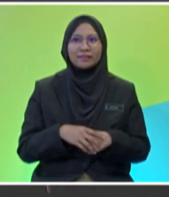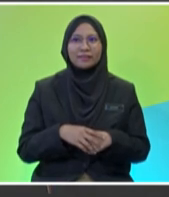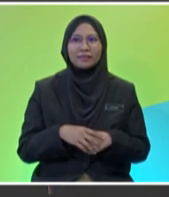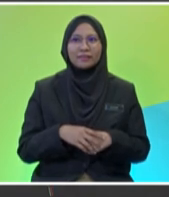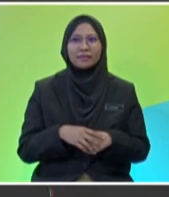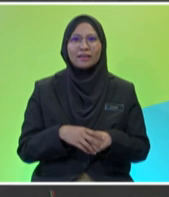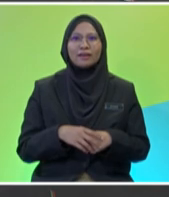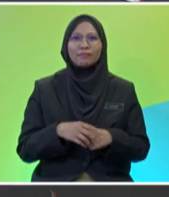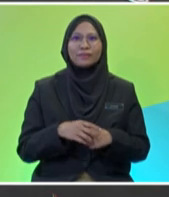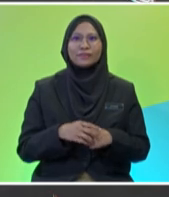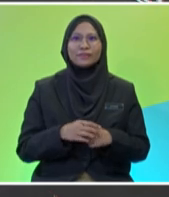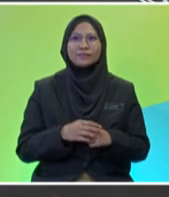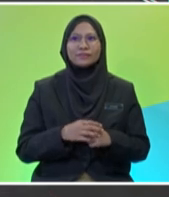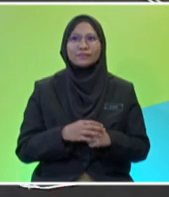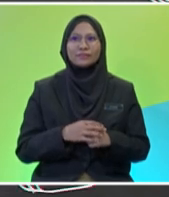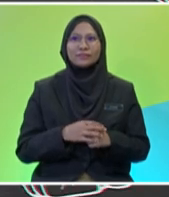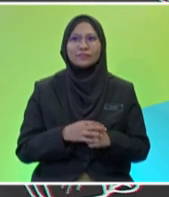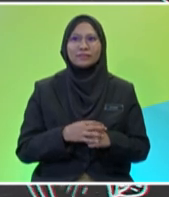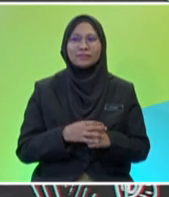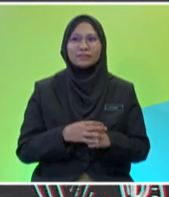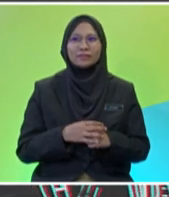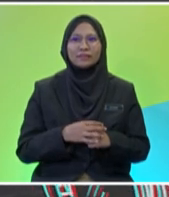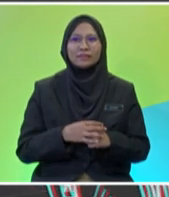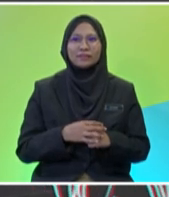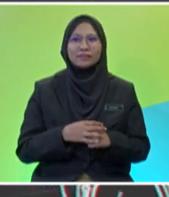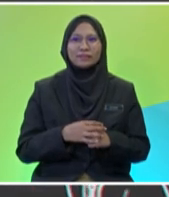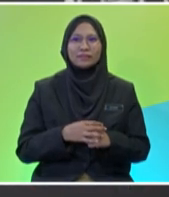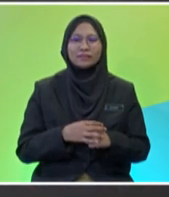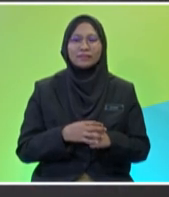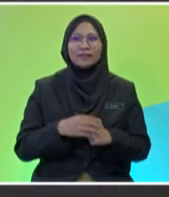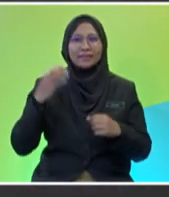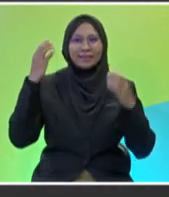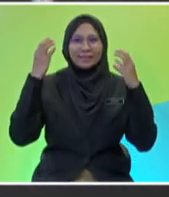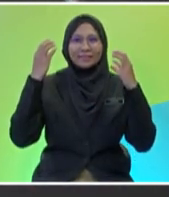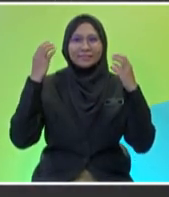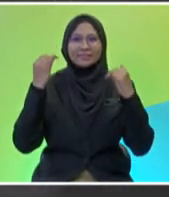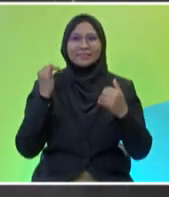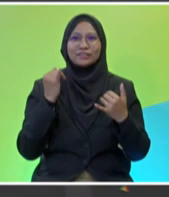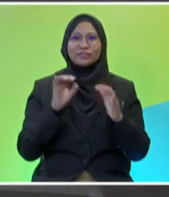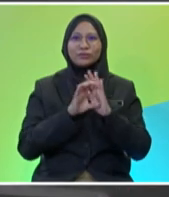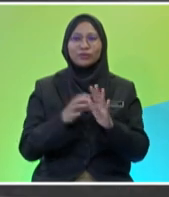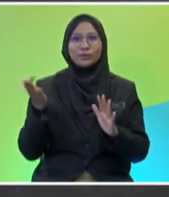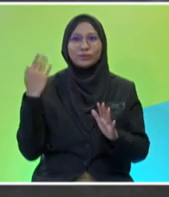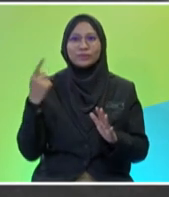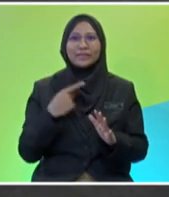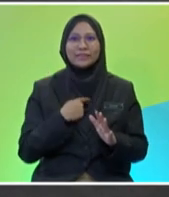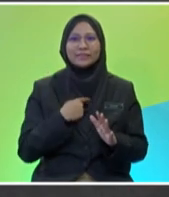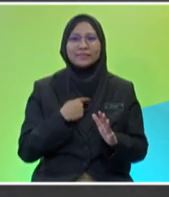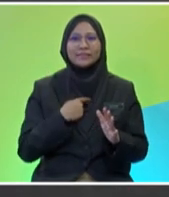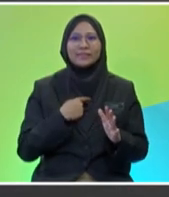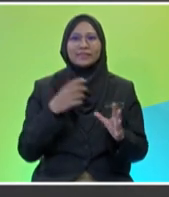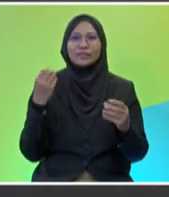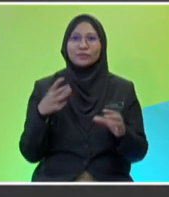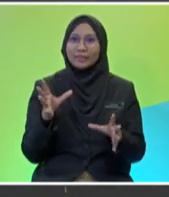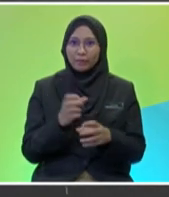mereka Panggil nunggu saya Selepas itu saya mendapatkan rawatan Saya yakin aku yang saya buat itu betul dan